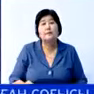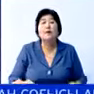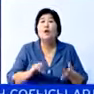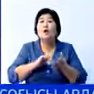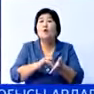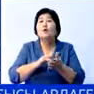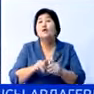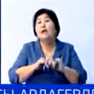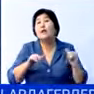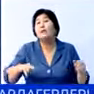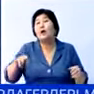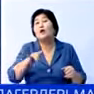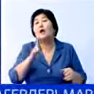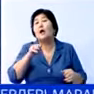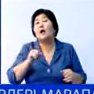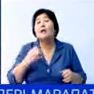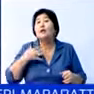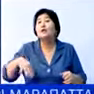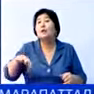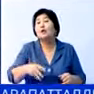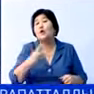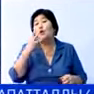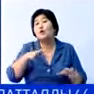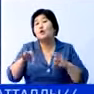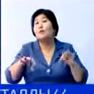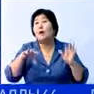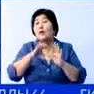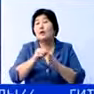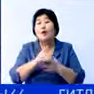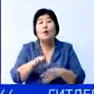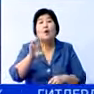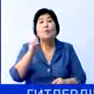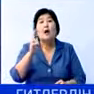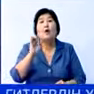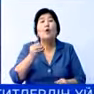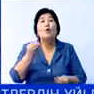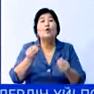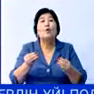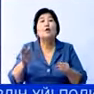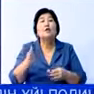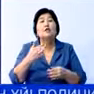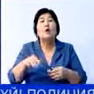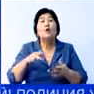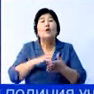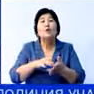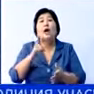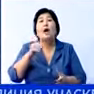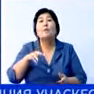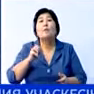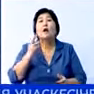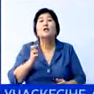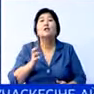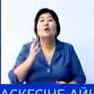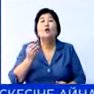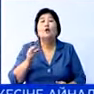Туризмді дамытудың республикалық картасына Сыр өңірінен 3 жоба еніп отыр. Олар Байқоңыр ойын-сауық туристік зонасы, Қамбаш көлі және